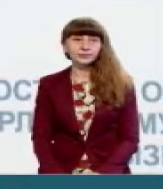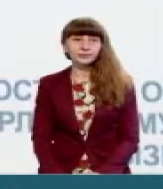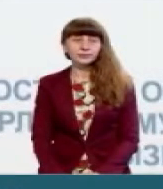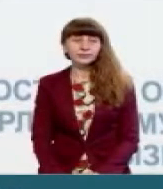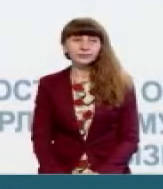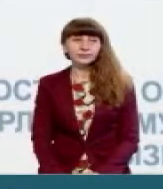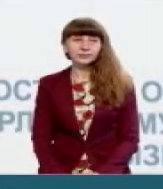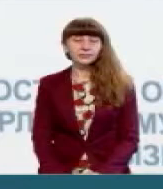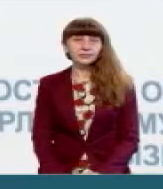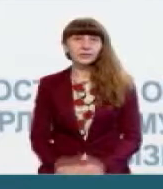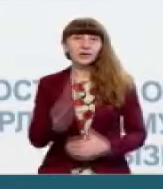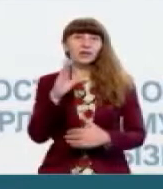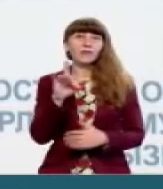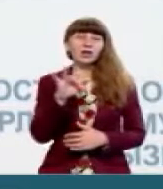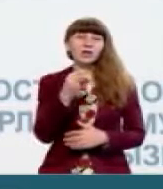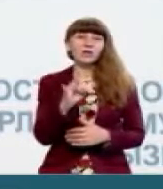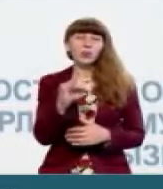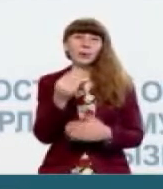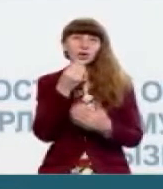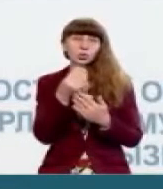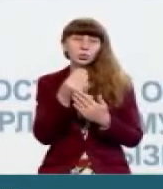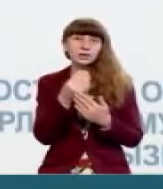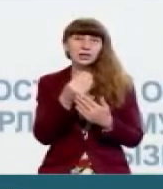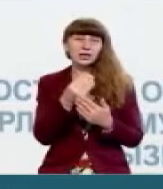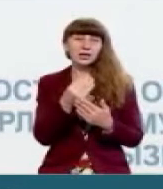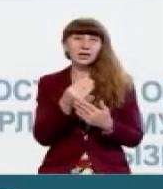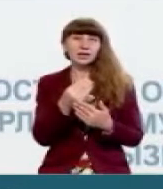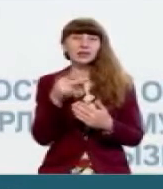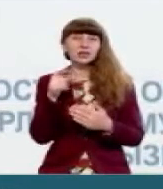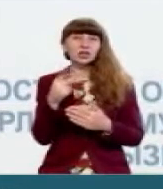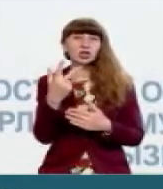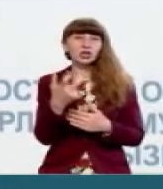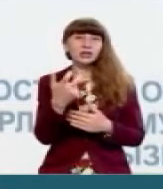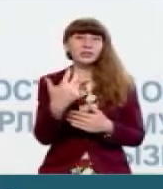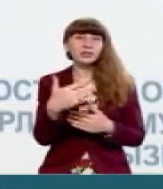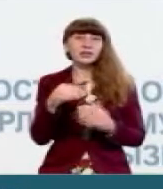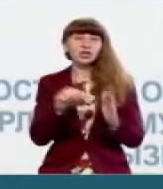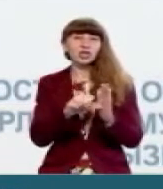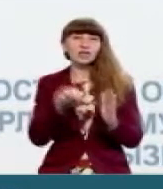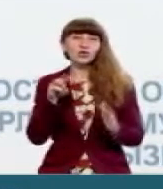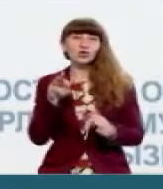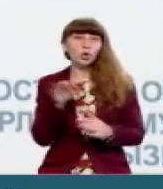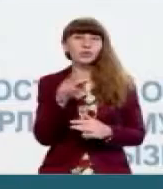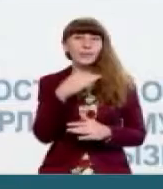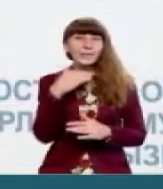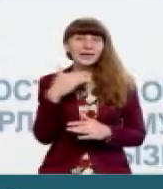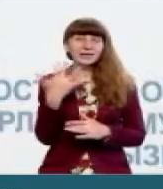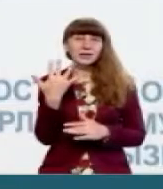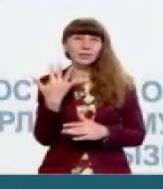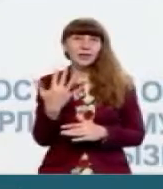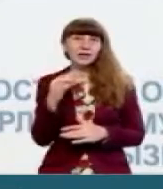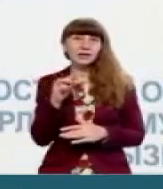басын азаюына байланысты ет өндірісінің қысқаруы байқалады. Қазіргі таңда жағдайды тұрақтандыруға бағытталған жұмыстар жасалып